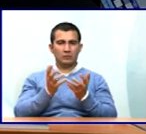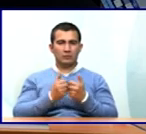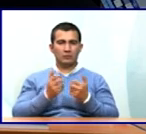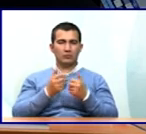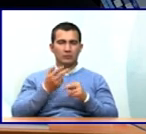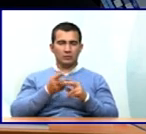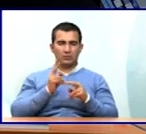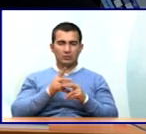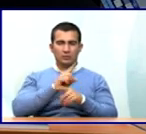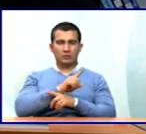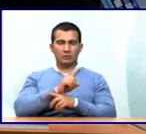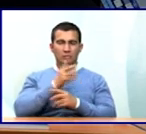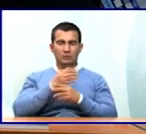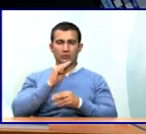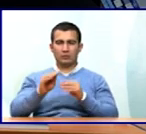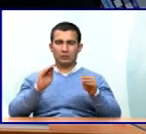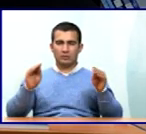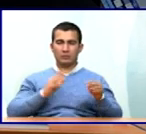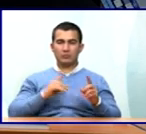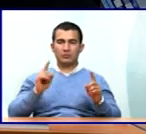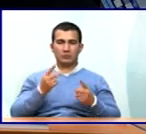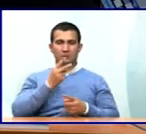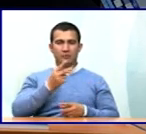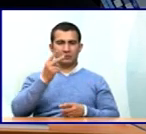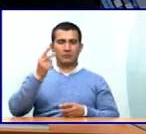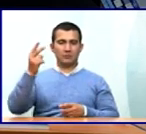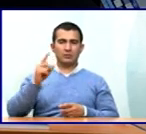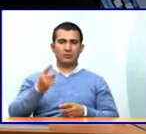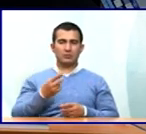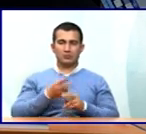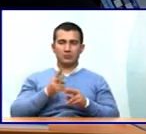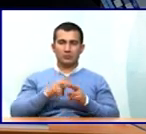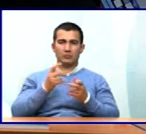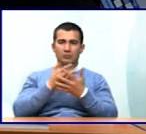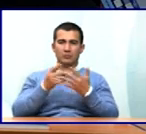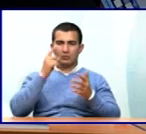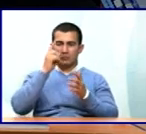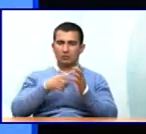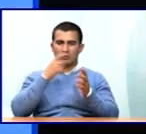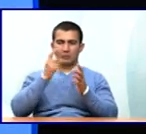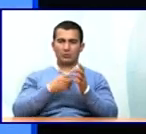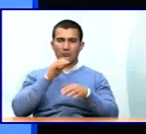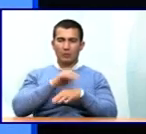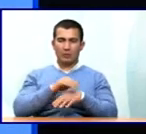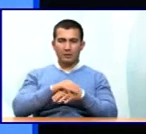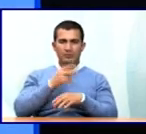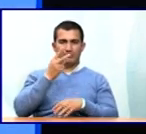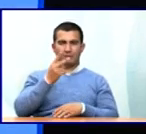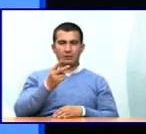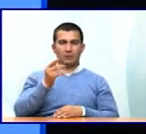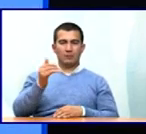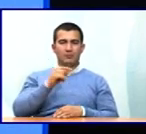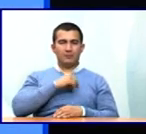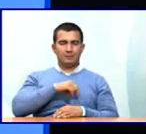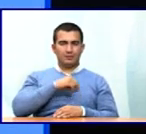Nima uchun ikkitadan o'rnatishdi? Demak, bu asbob o'lchov asboblarini ikkitadan o'rnatishga sabab